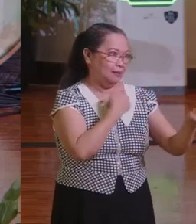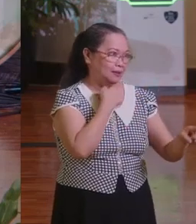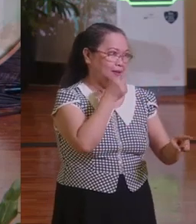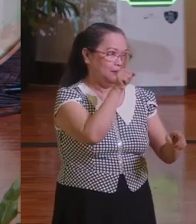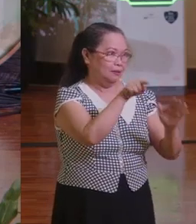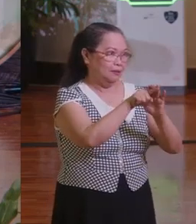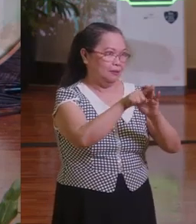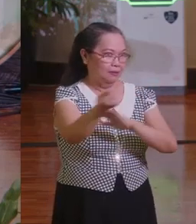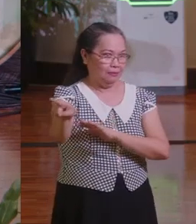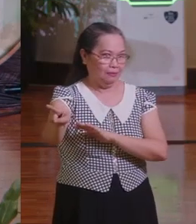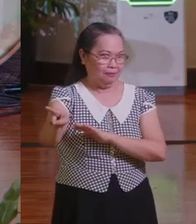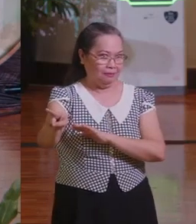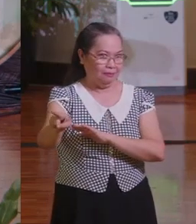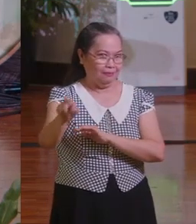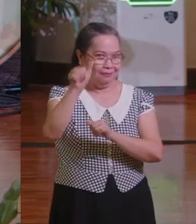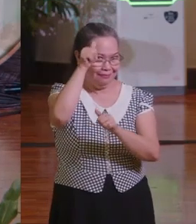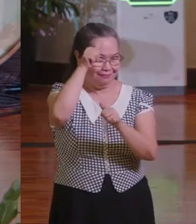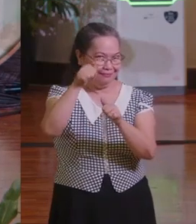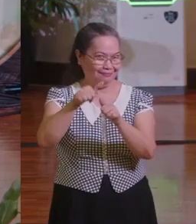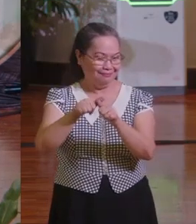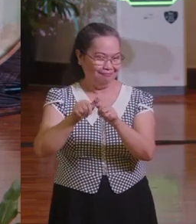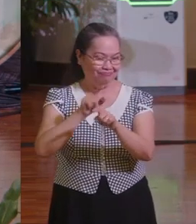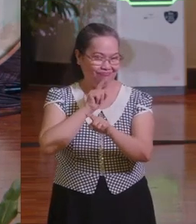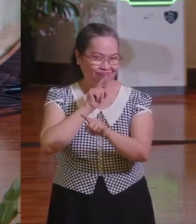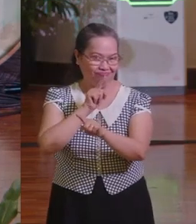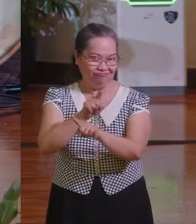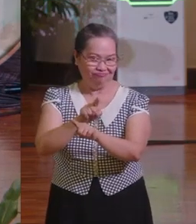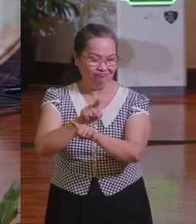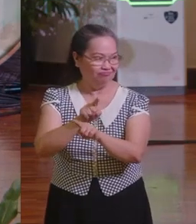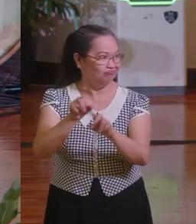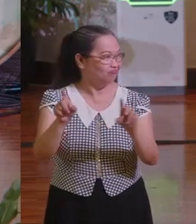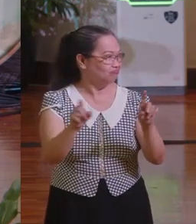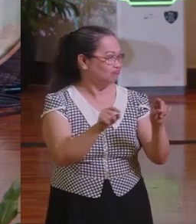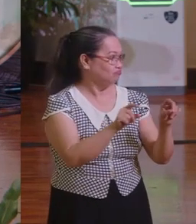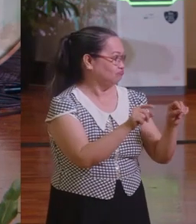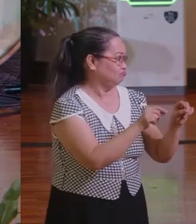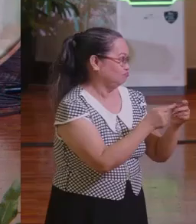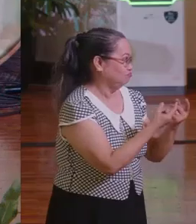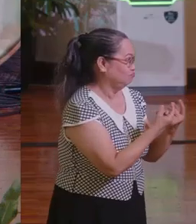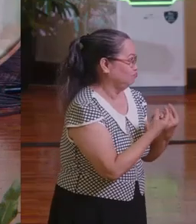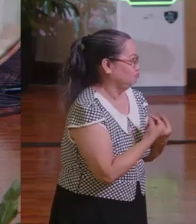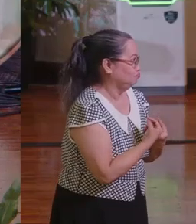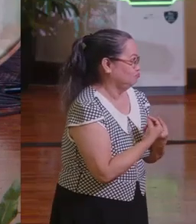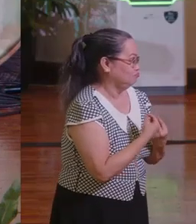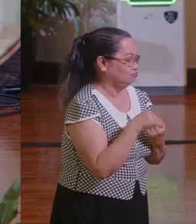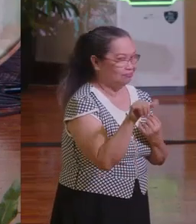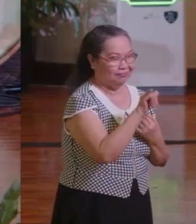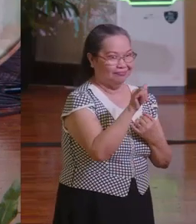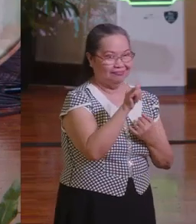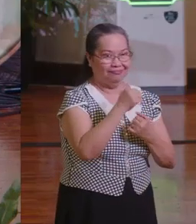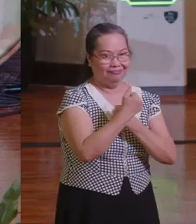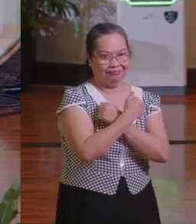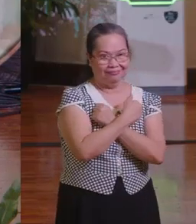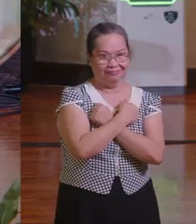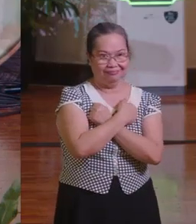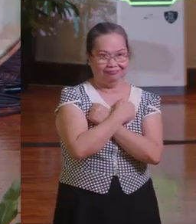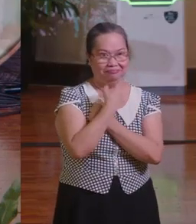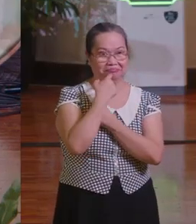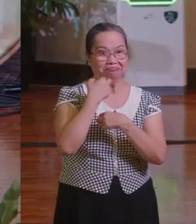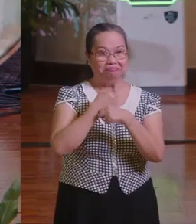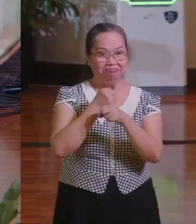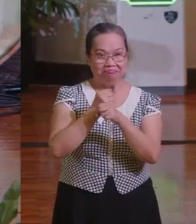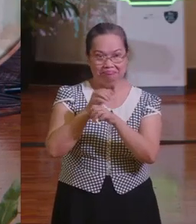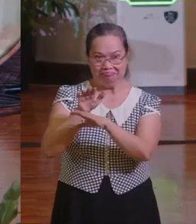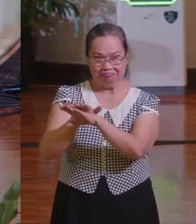liligaw. Nagpapaalala kapag tayo ay nagagawi sa kung saan. Yung ganong klaseng pag-ibig, yung nagtutuwid sa